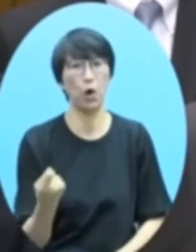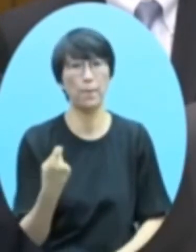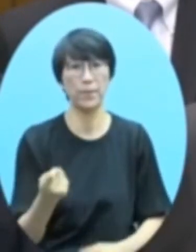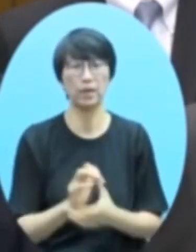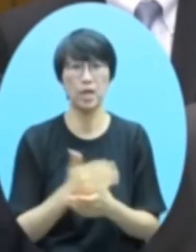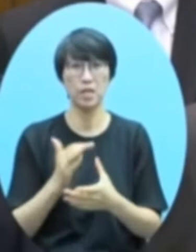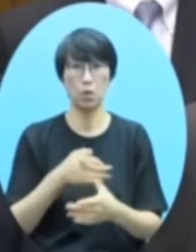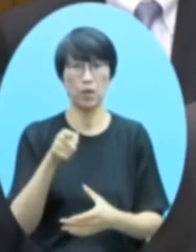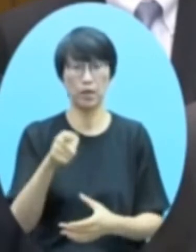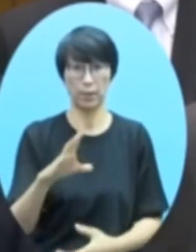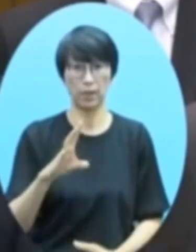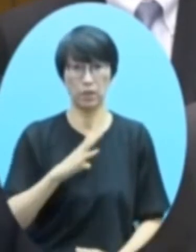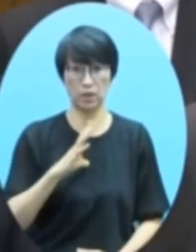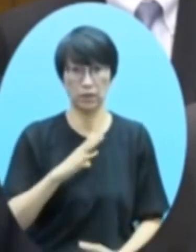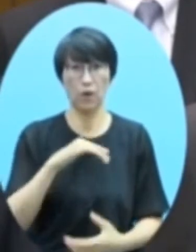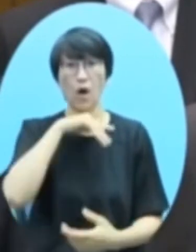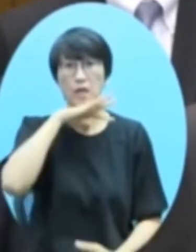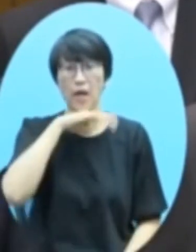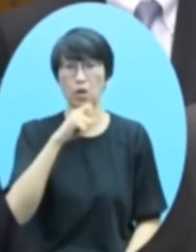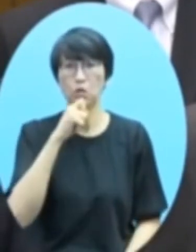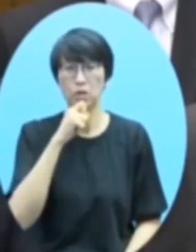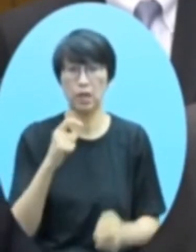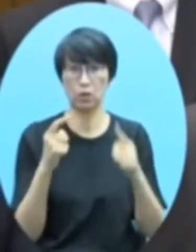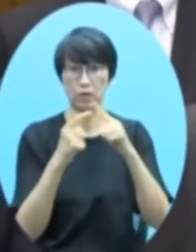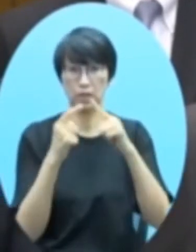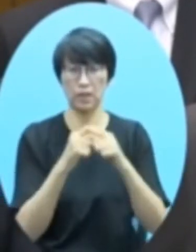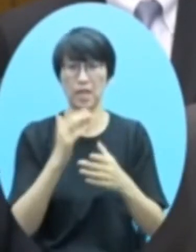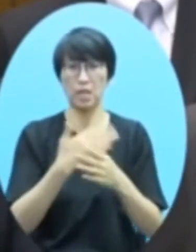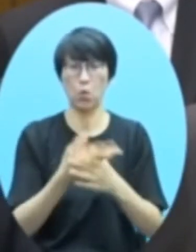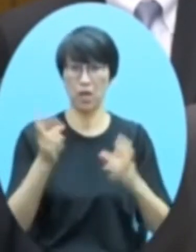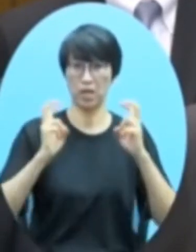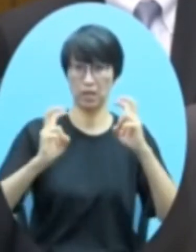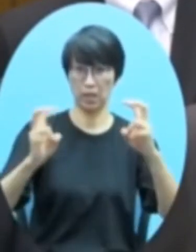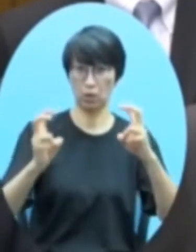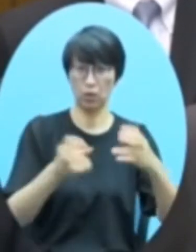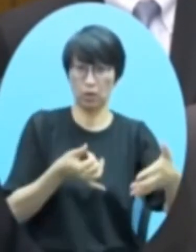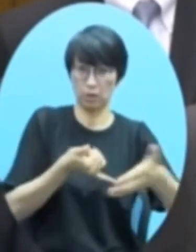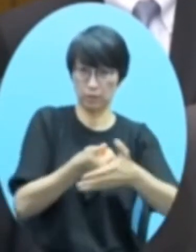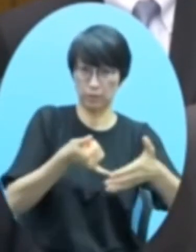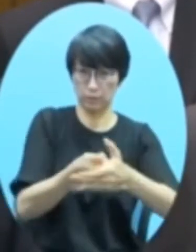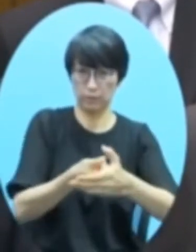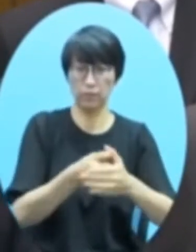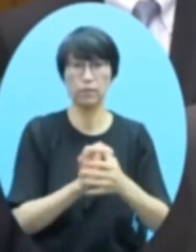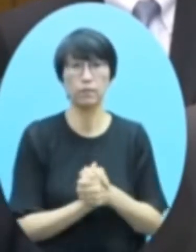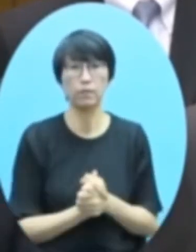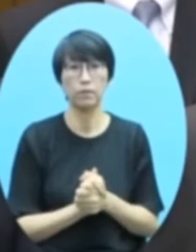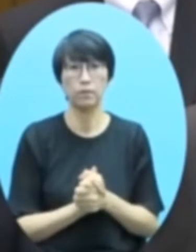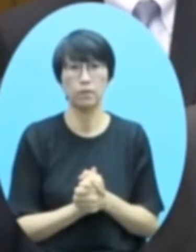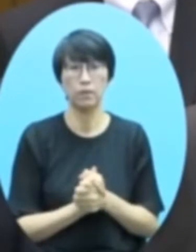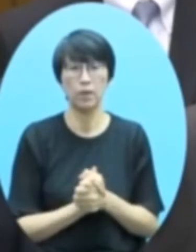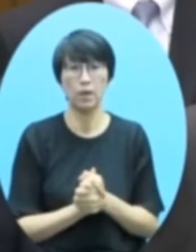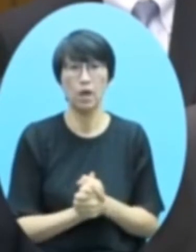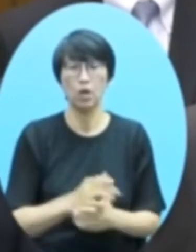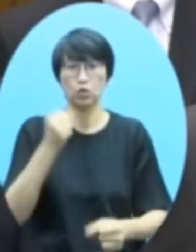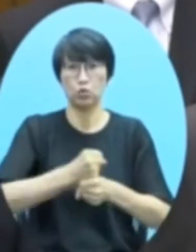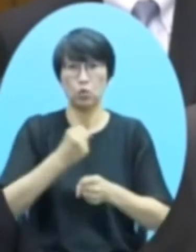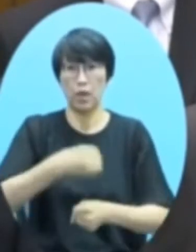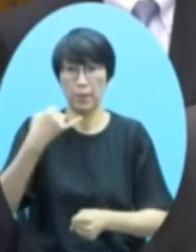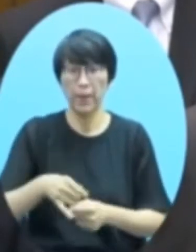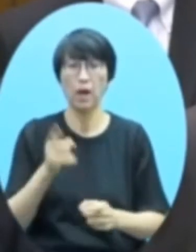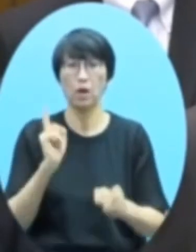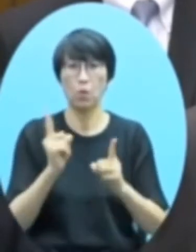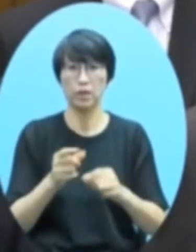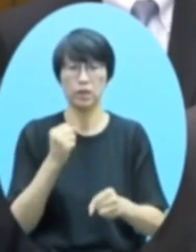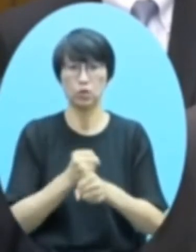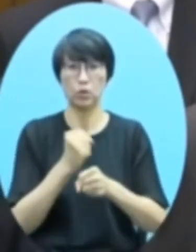由於咁嘅情況咧，如果有啲僱員咧，由於交通嘅阻滯等等咧，未能夠如期上班或者今日要遲啲先